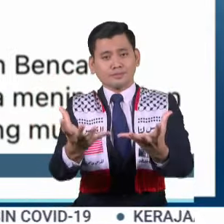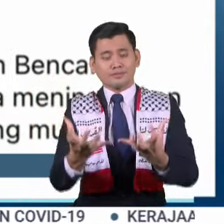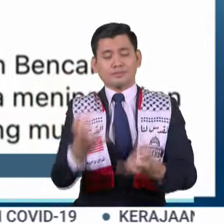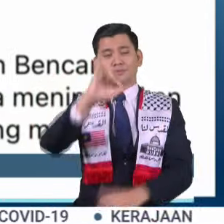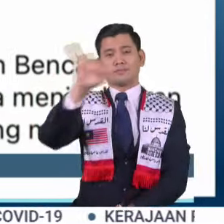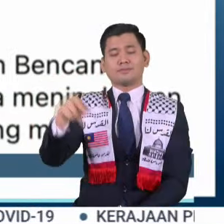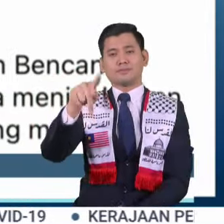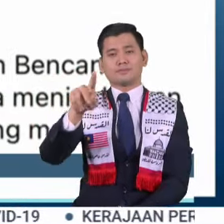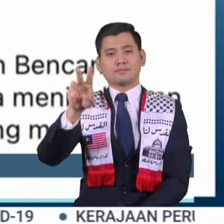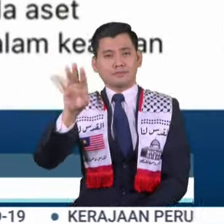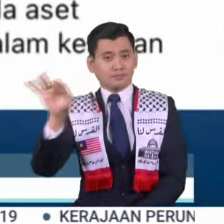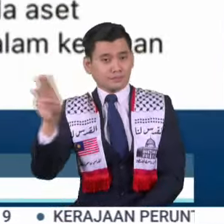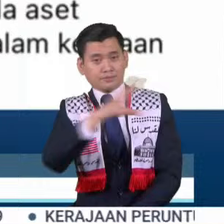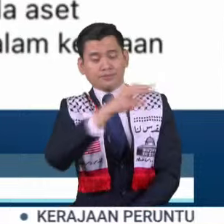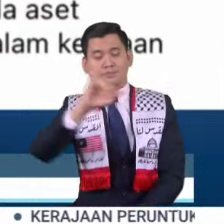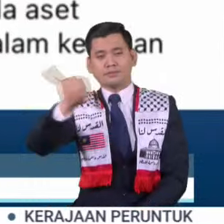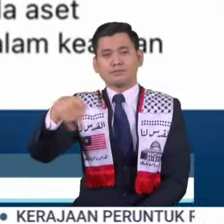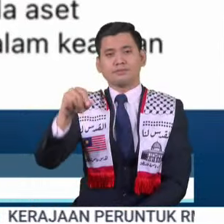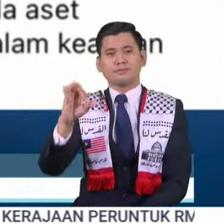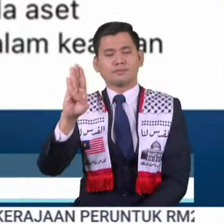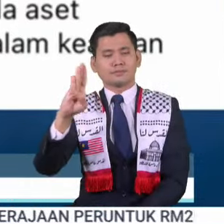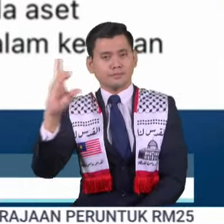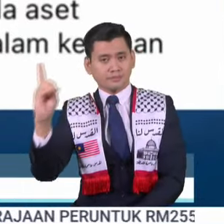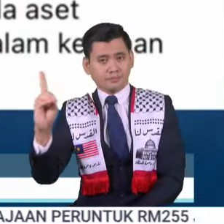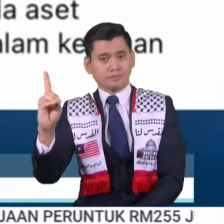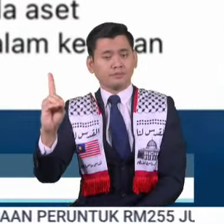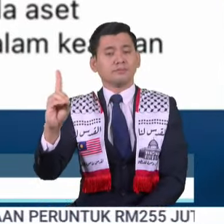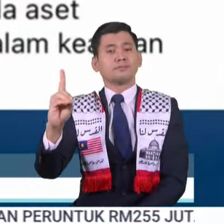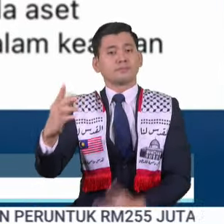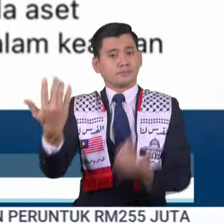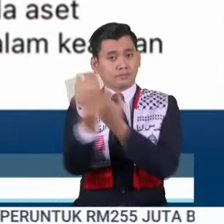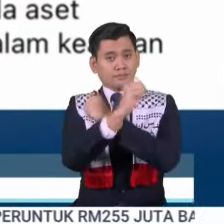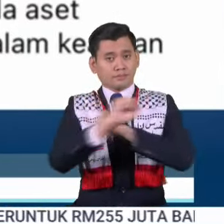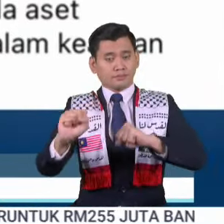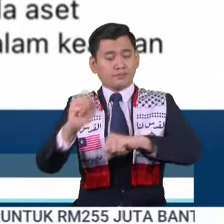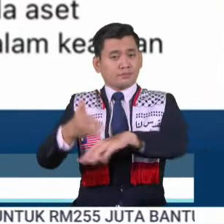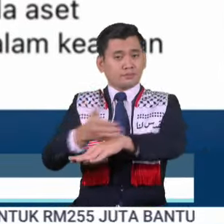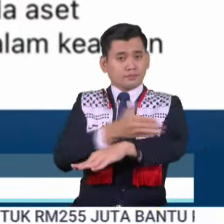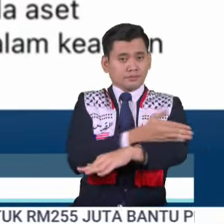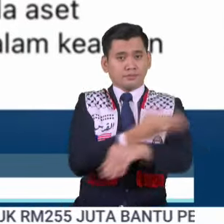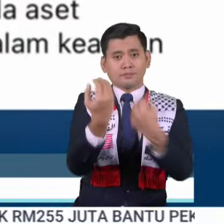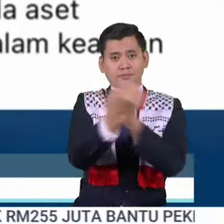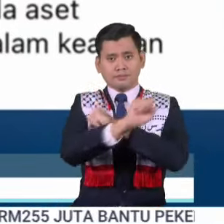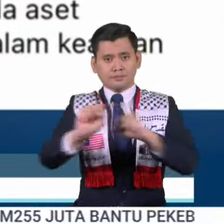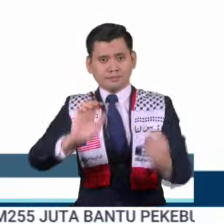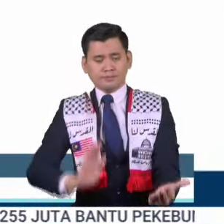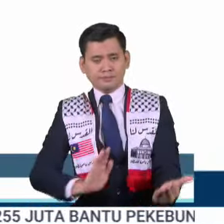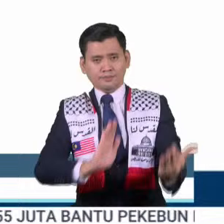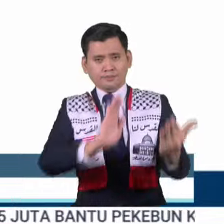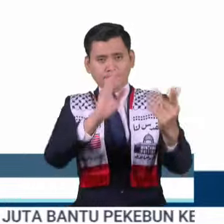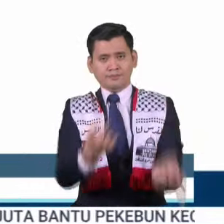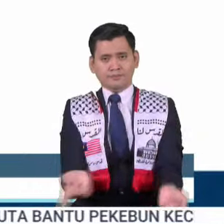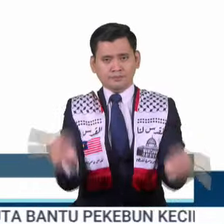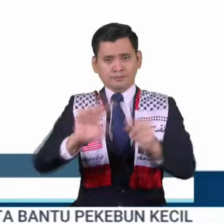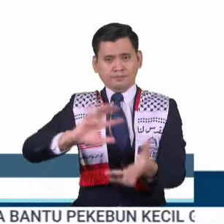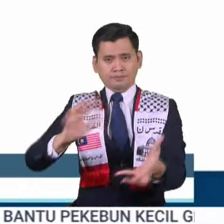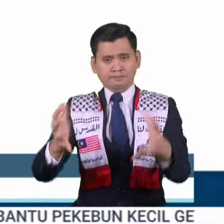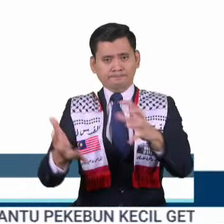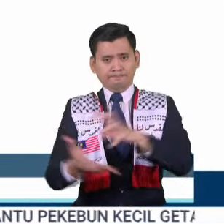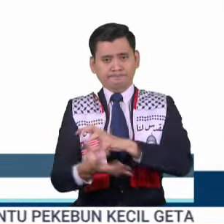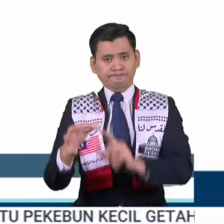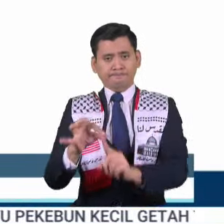jpbn dan jpbd meningkatkan tahap kesiapsiagaan bagi menghadapi bencana yang mungkin berlaku terutama